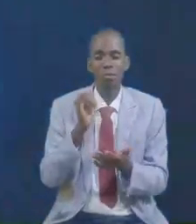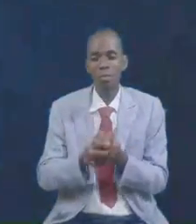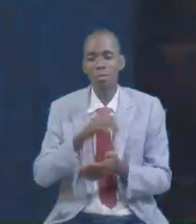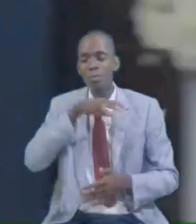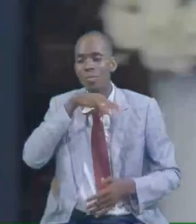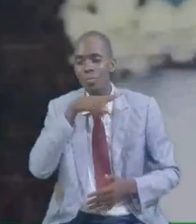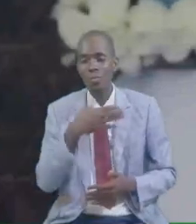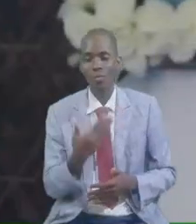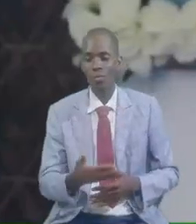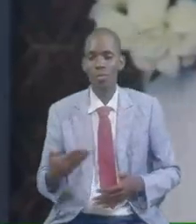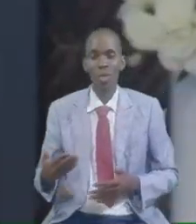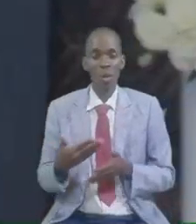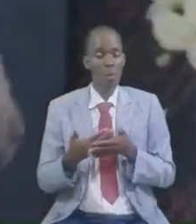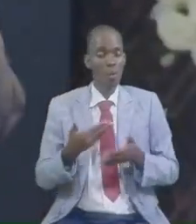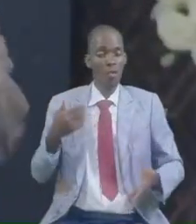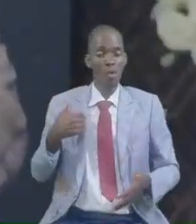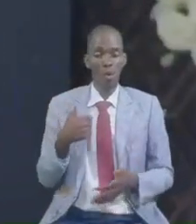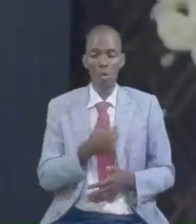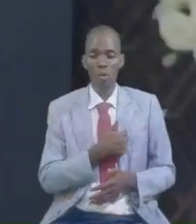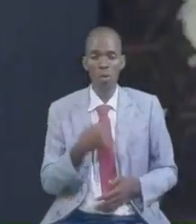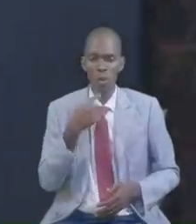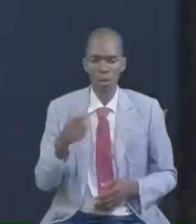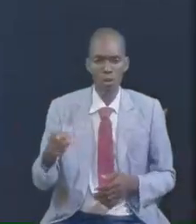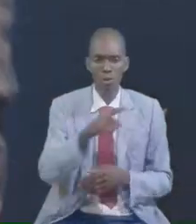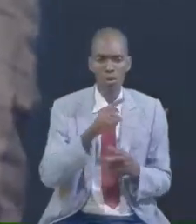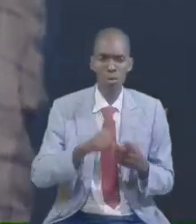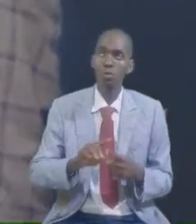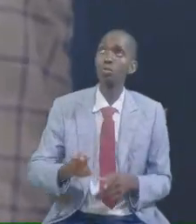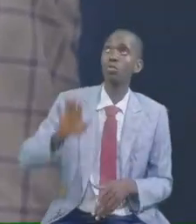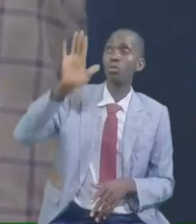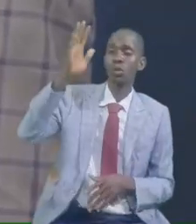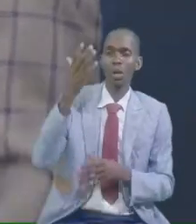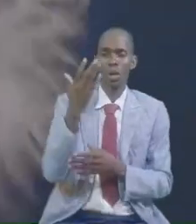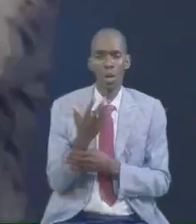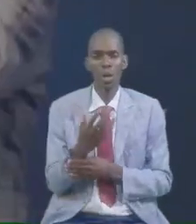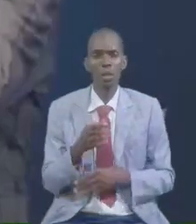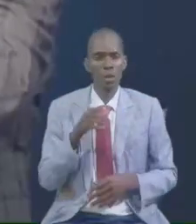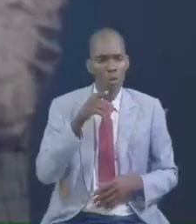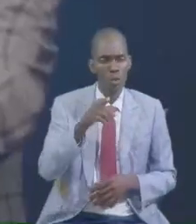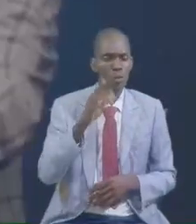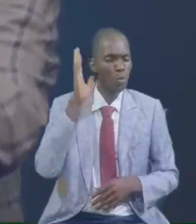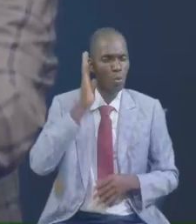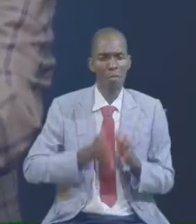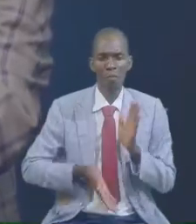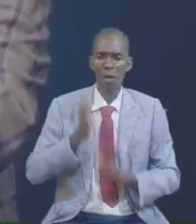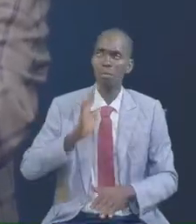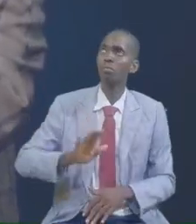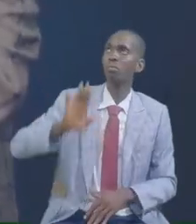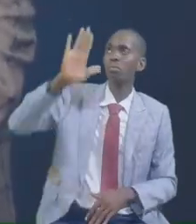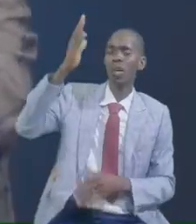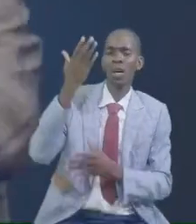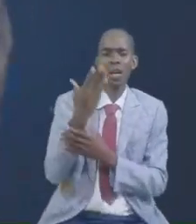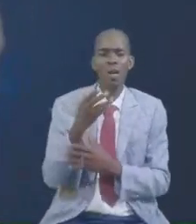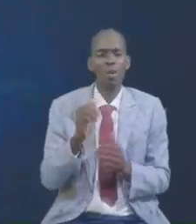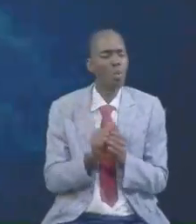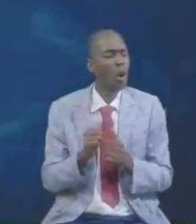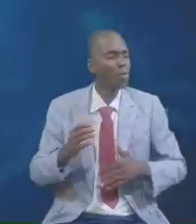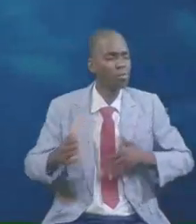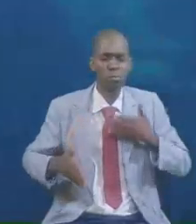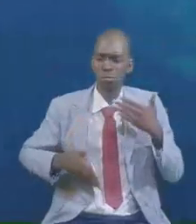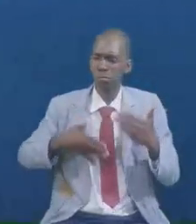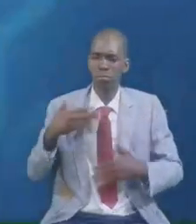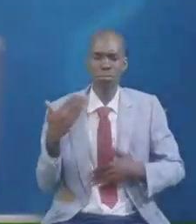souillures, avant que nous disons « lève la main », Tu sais ce que ça veut dire. Tu lèves la main et